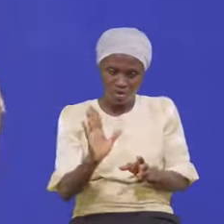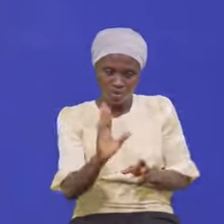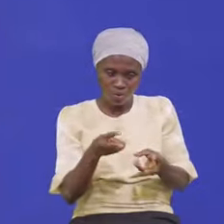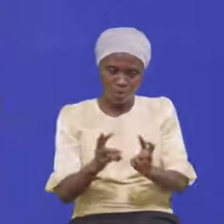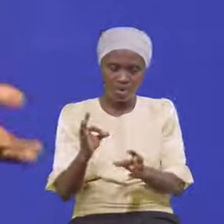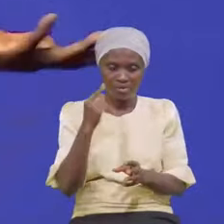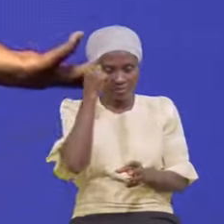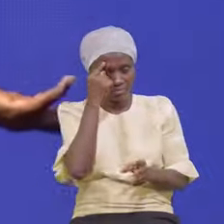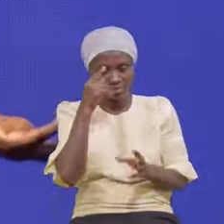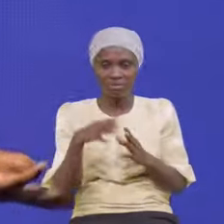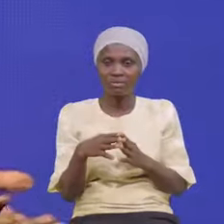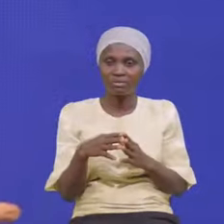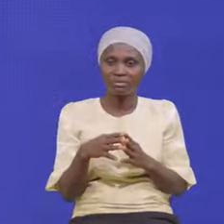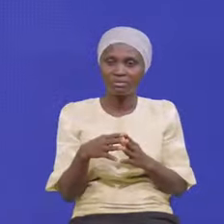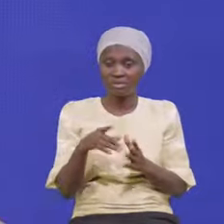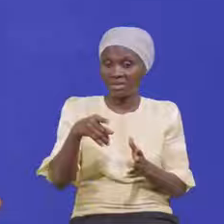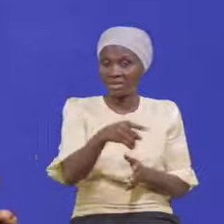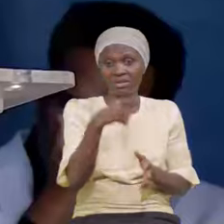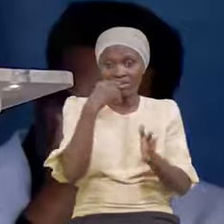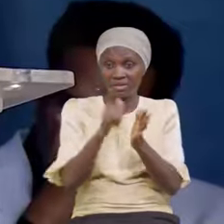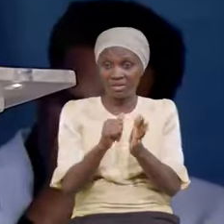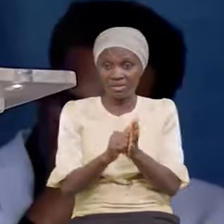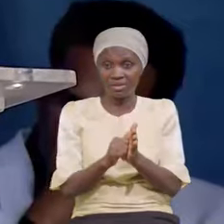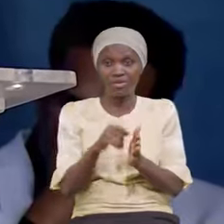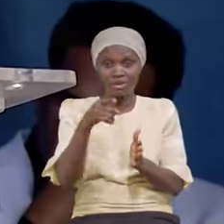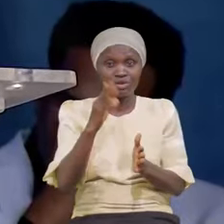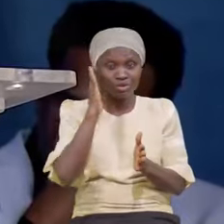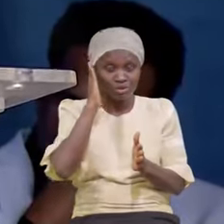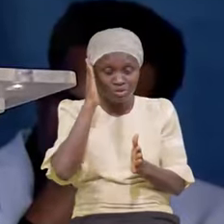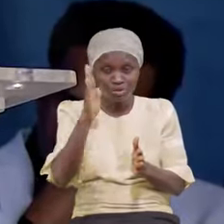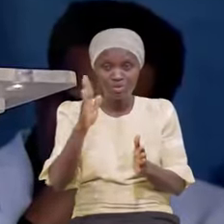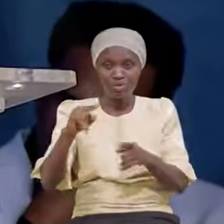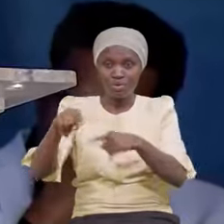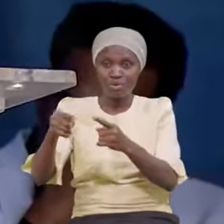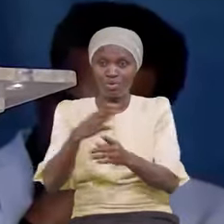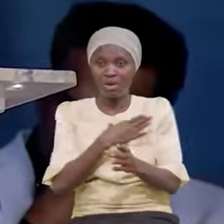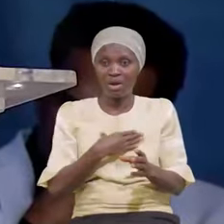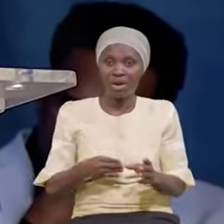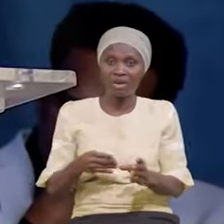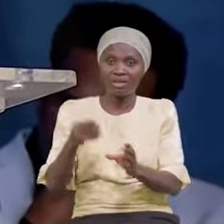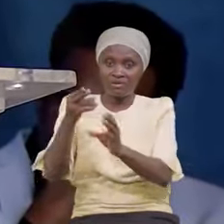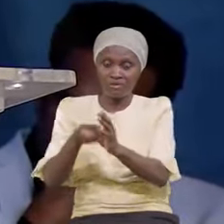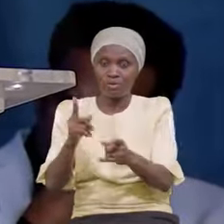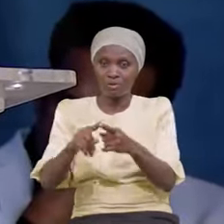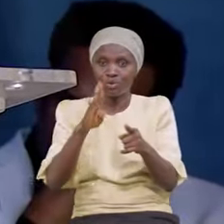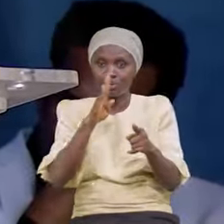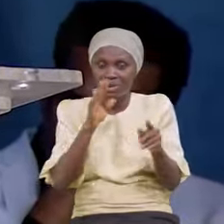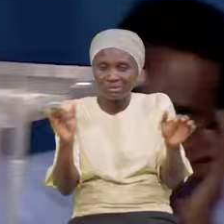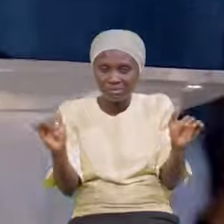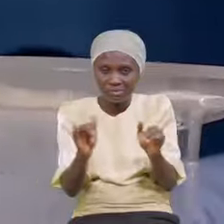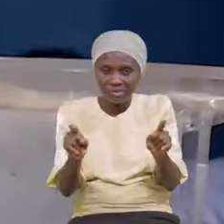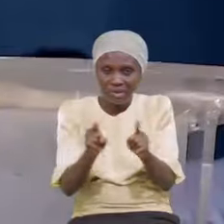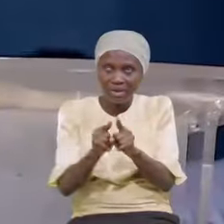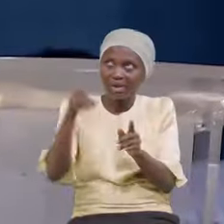ఆలోచన విధానాన్ని మార్చుకోగలిగితే, you will grow and evolve to be like God, ఆ విధంగా ఆ వ్యక్తి